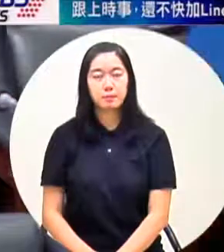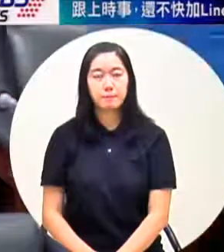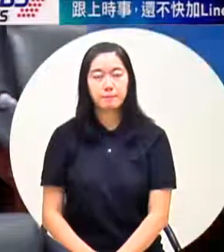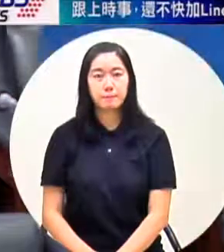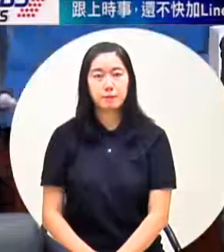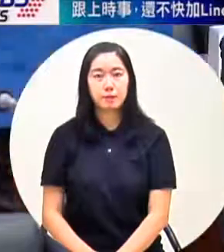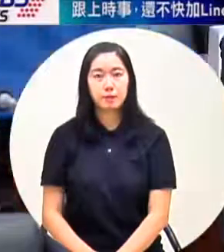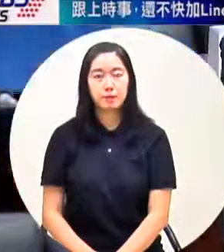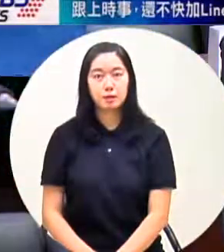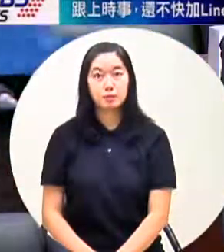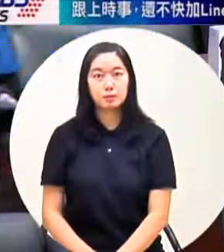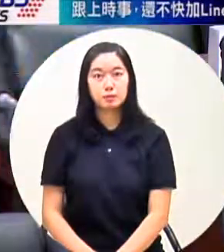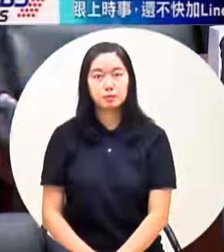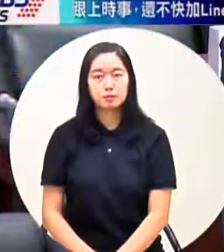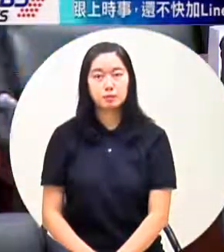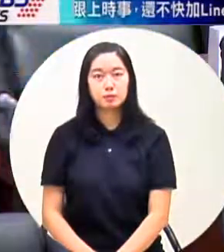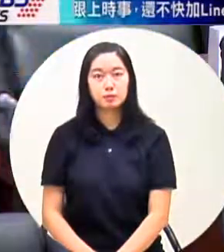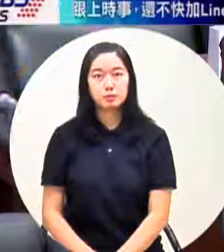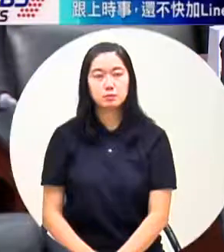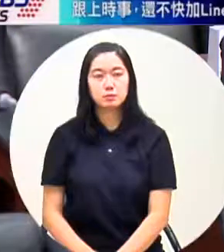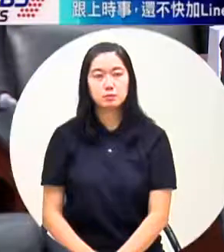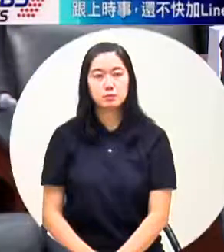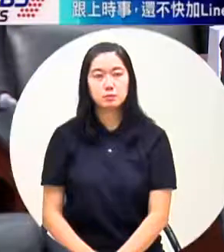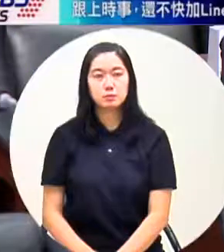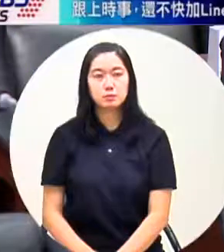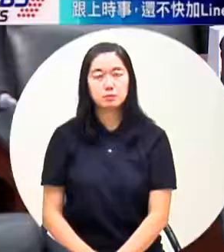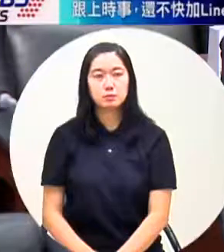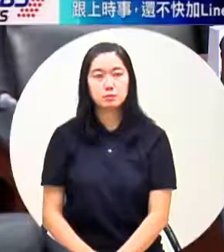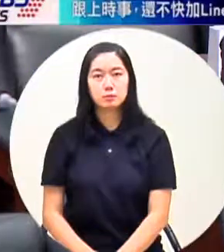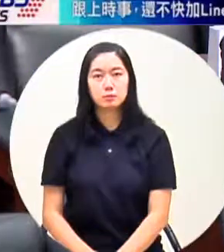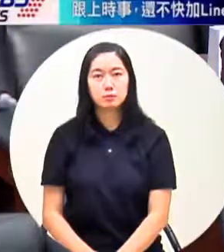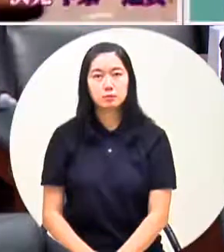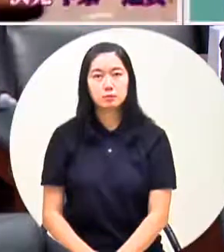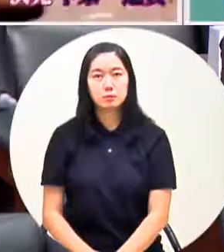委会被质疑把关破功。